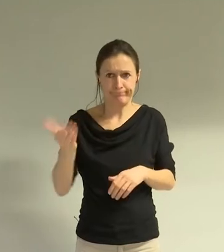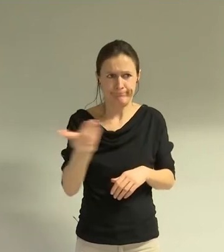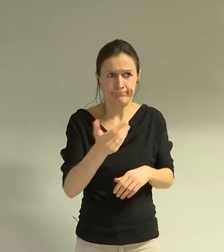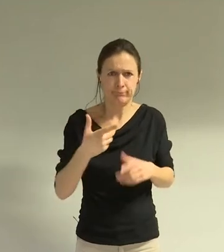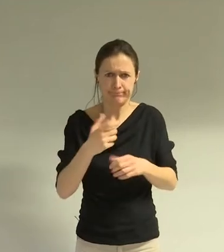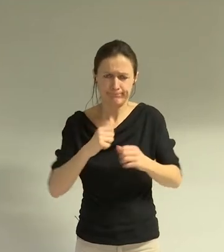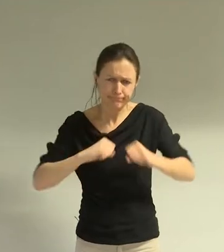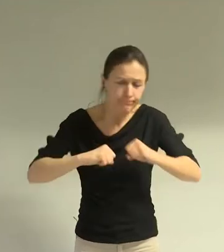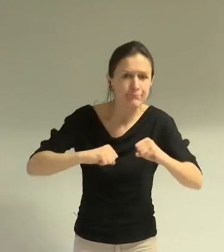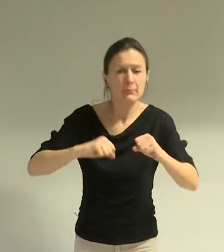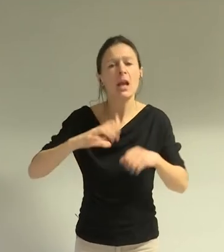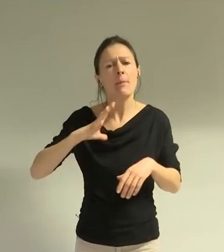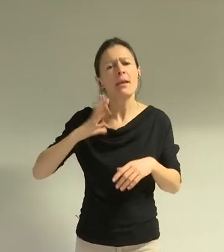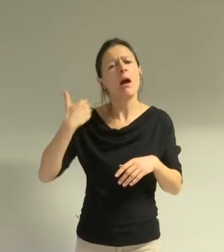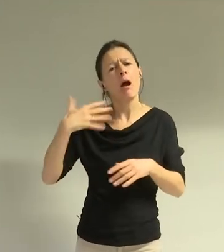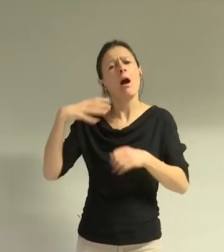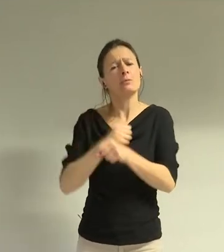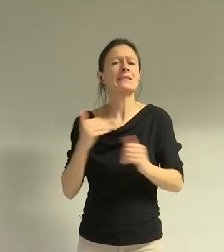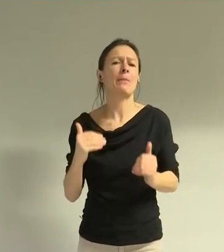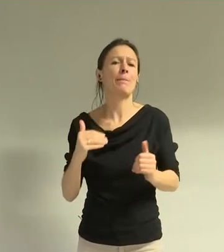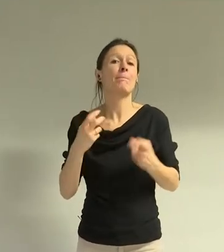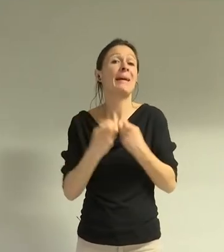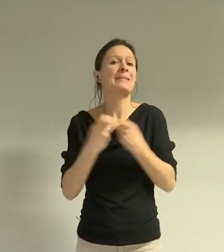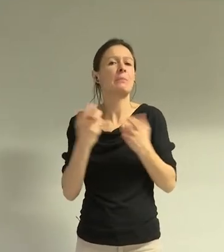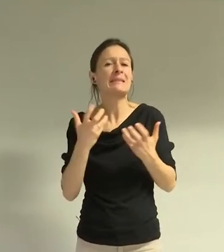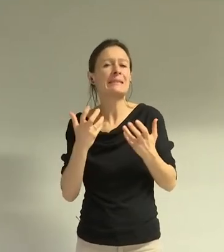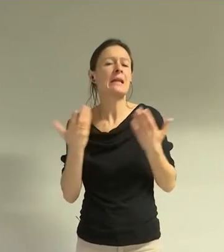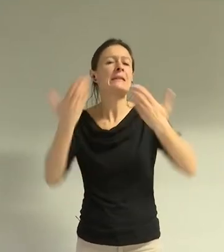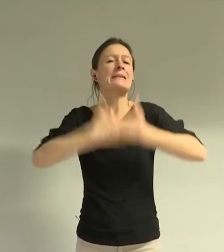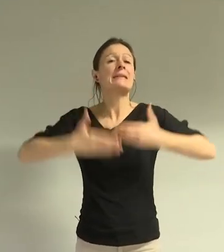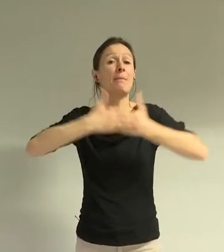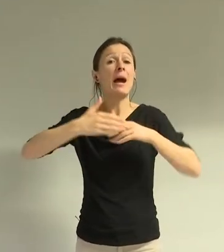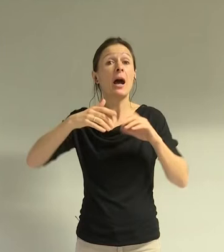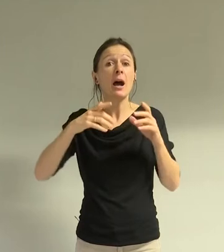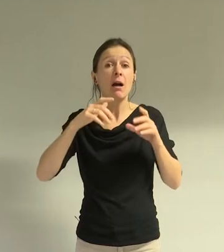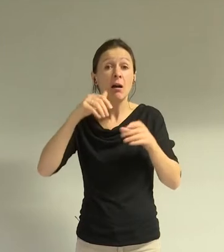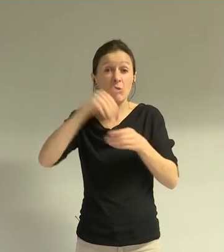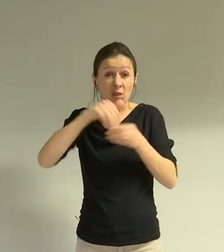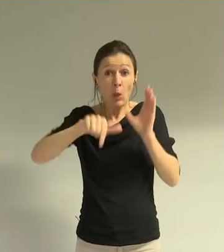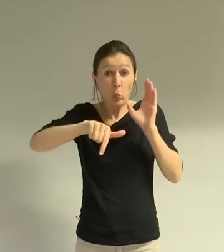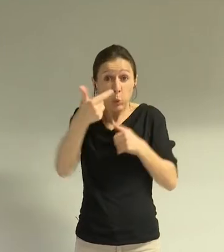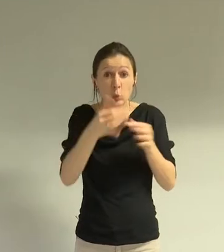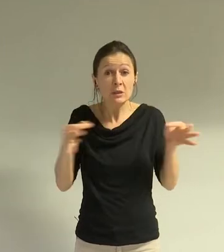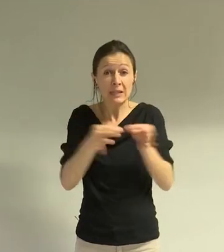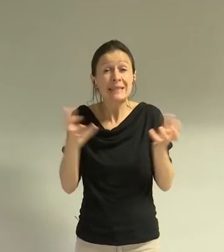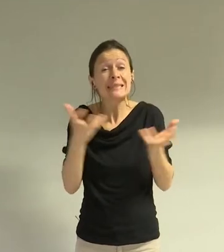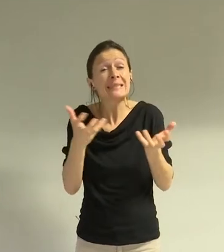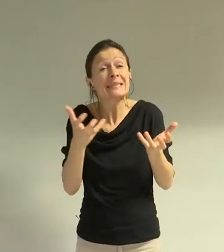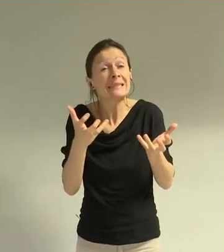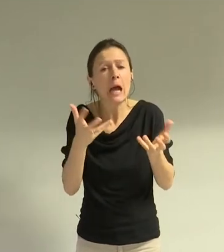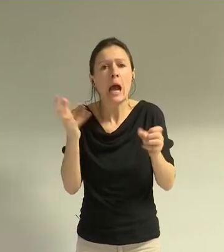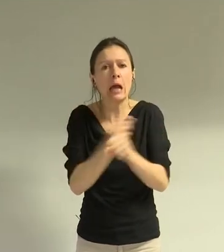obtenus contre l'implantation d'un cinéma 12 salles sur ce lieu malgré le revirement de la position